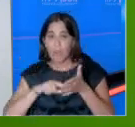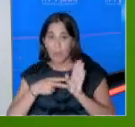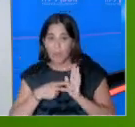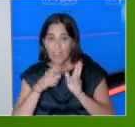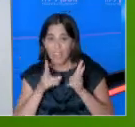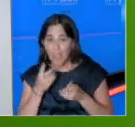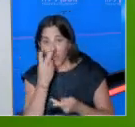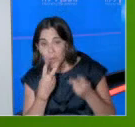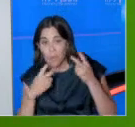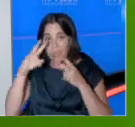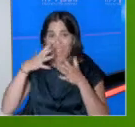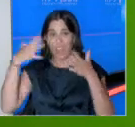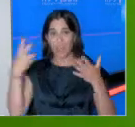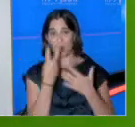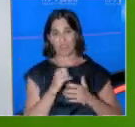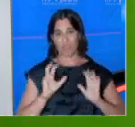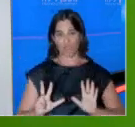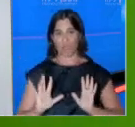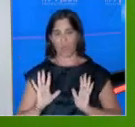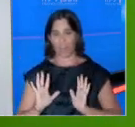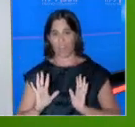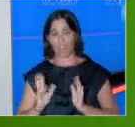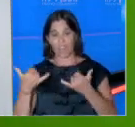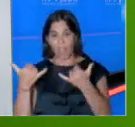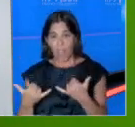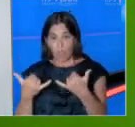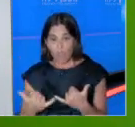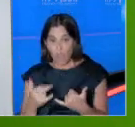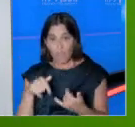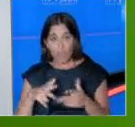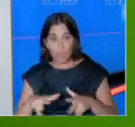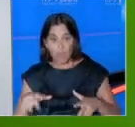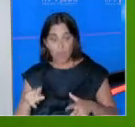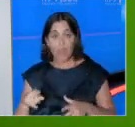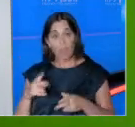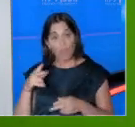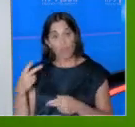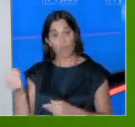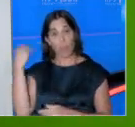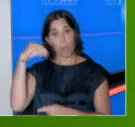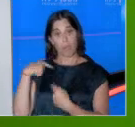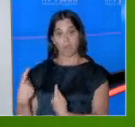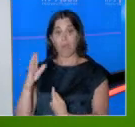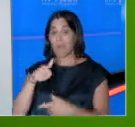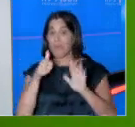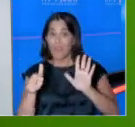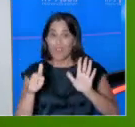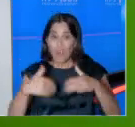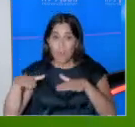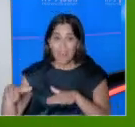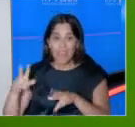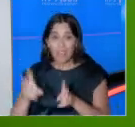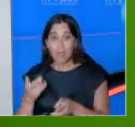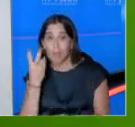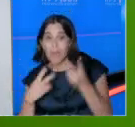להיות יותר גדול מ-28, ועכשיו... יש מצב שהוא הולך ללמוד על בשרו, שגם 6 מנדטים יכולים להיות